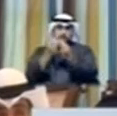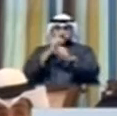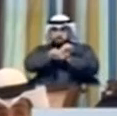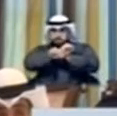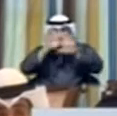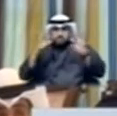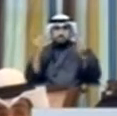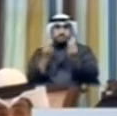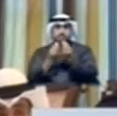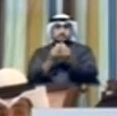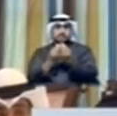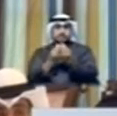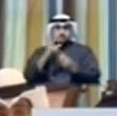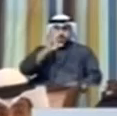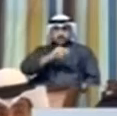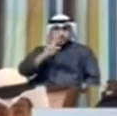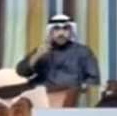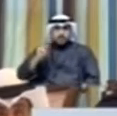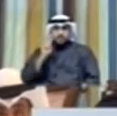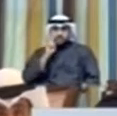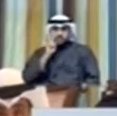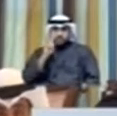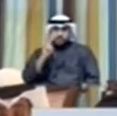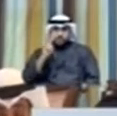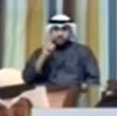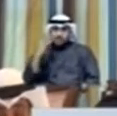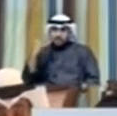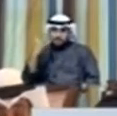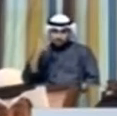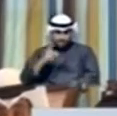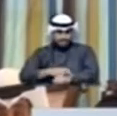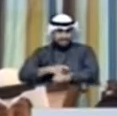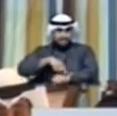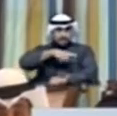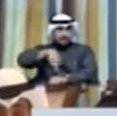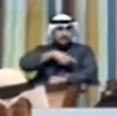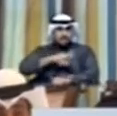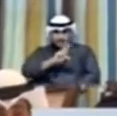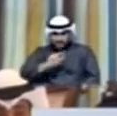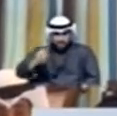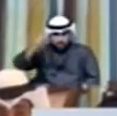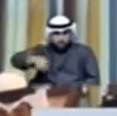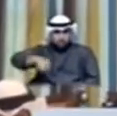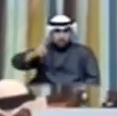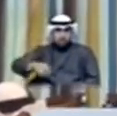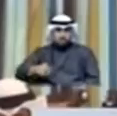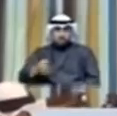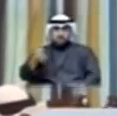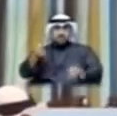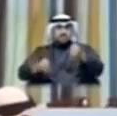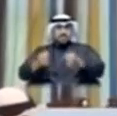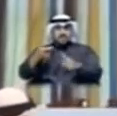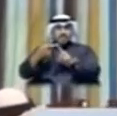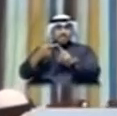نفسه بأقل من 24 ساعة حق في ثانية دورية أوقفت سيارة مشتبه فيها، طلب هويته،